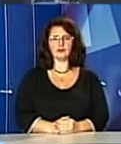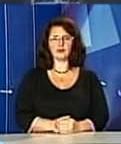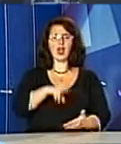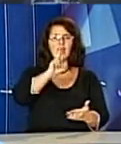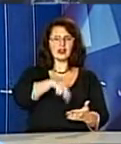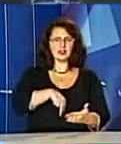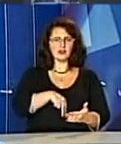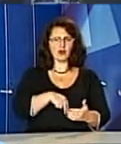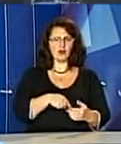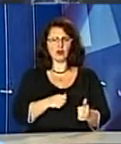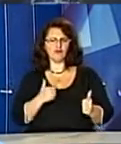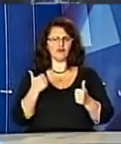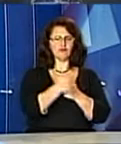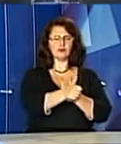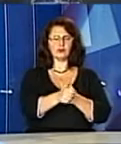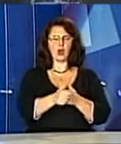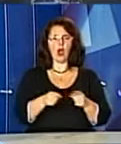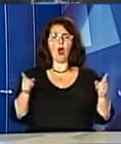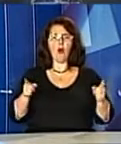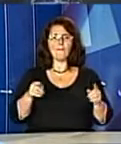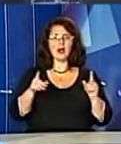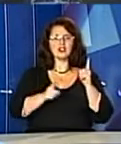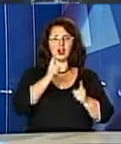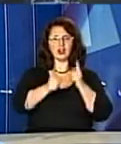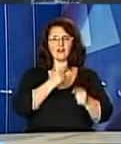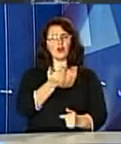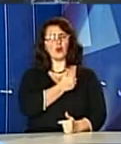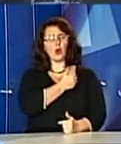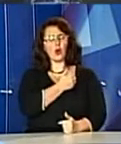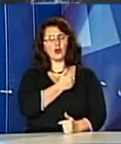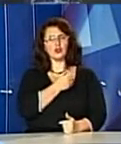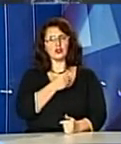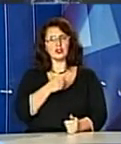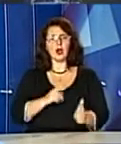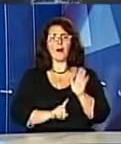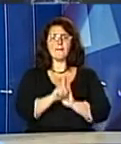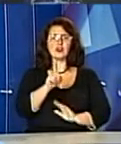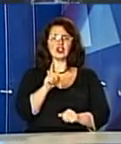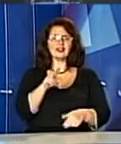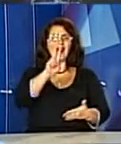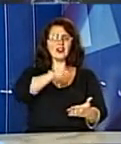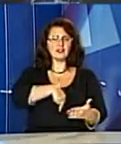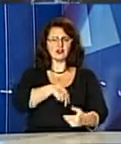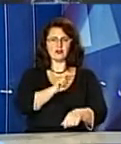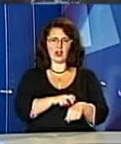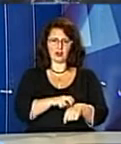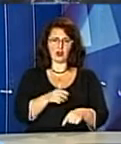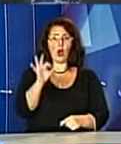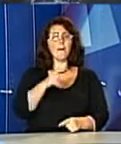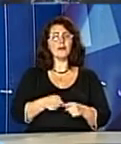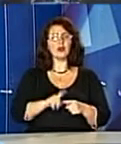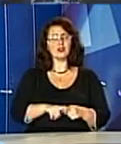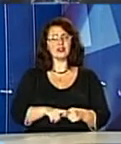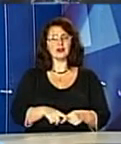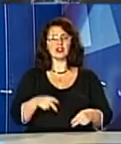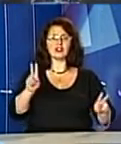Ліцензовані в пріоритеті. В межах реформи медицини в Україні хочуть запровадити ліцензування лікарів. Про це під час презентації у Львові